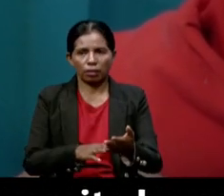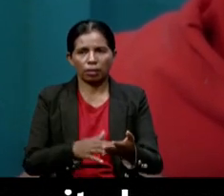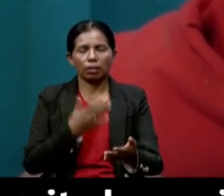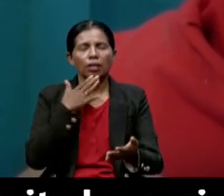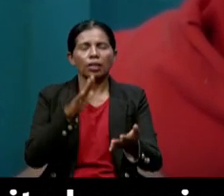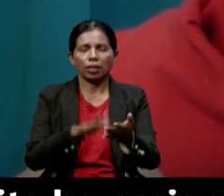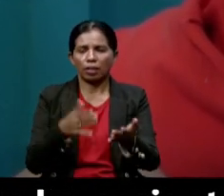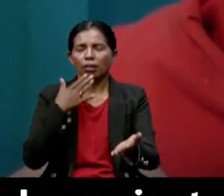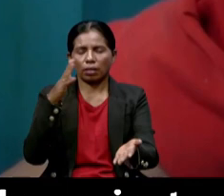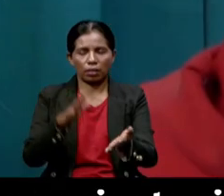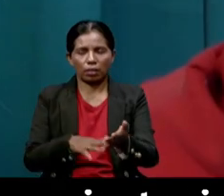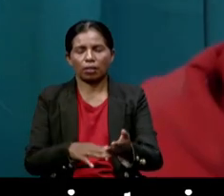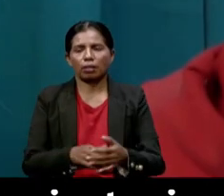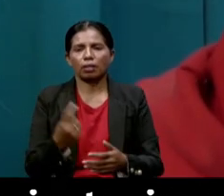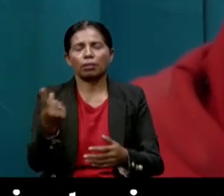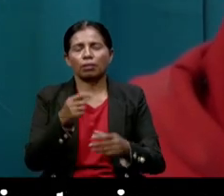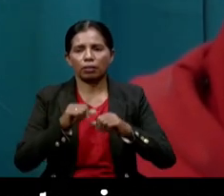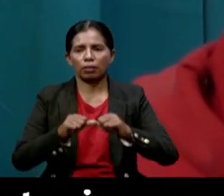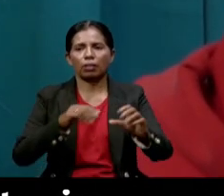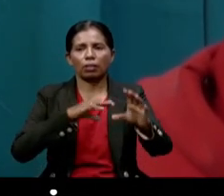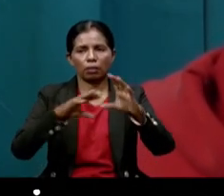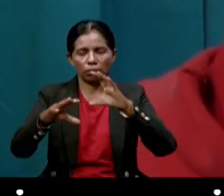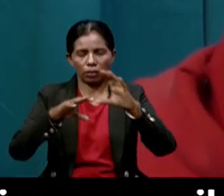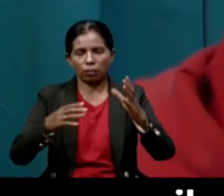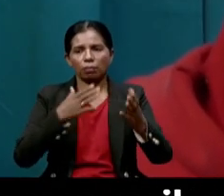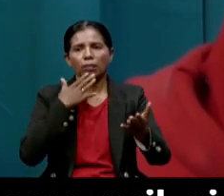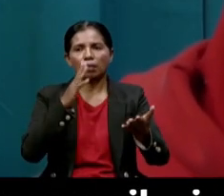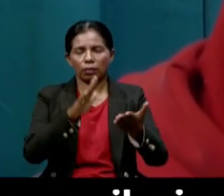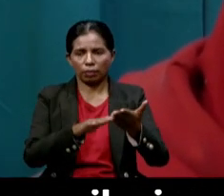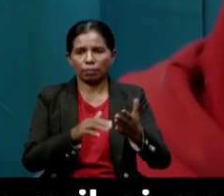ladia atletan komunikasi sama ladia